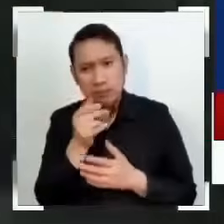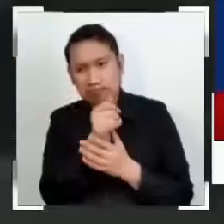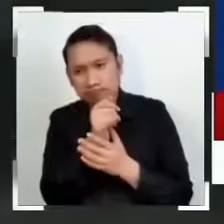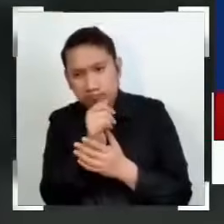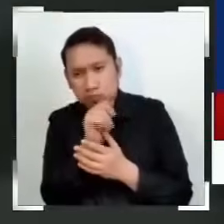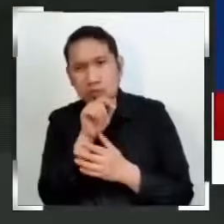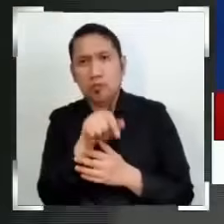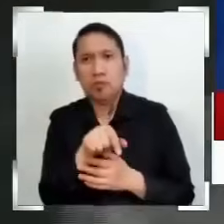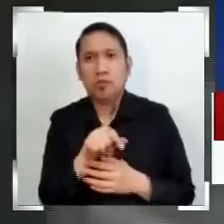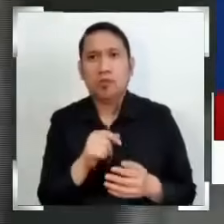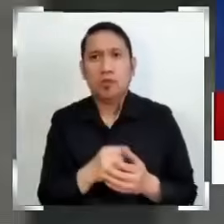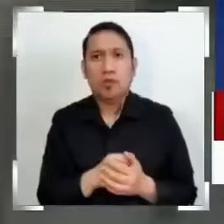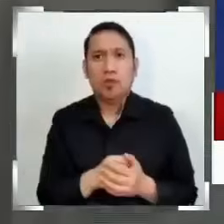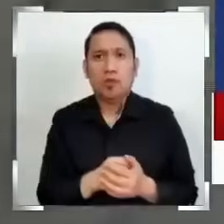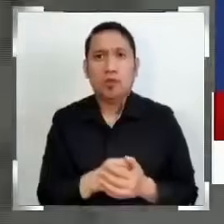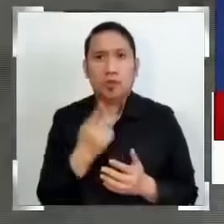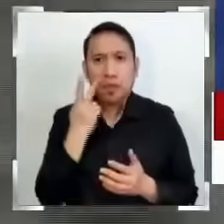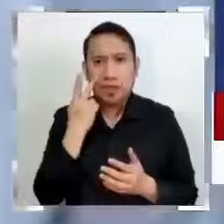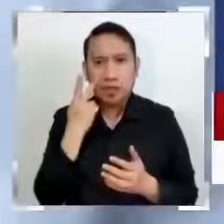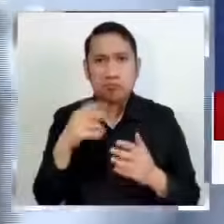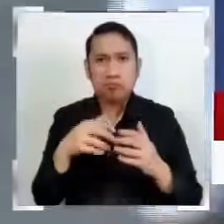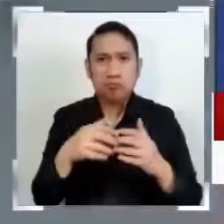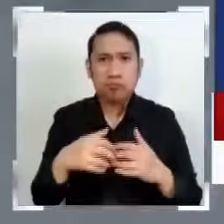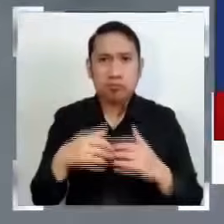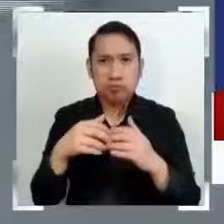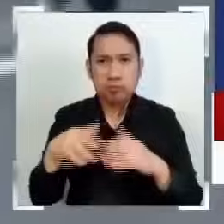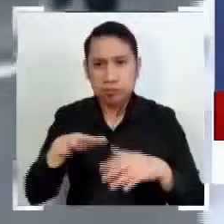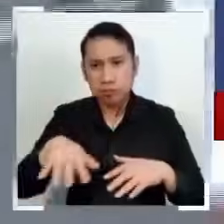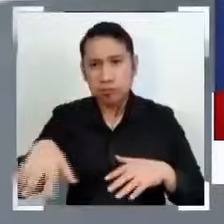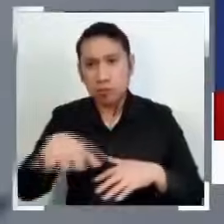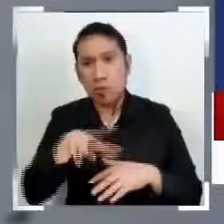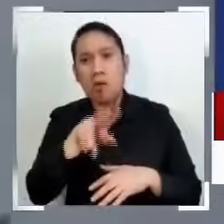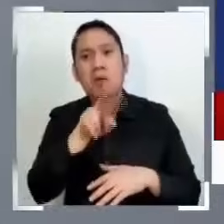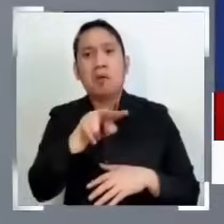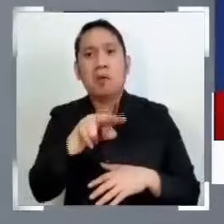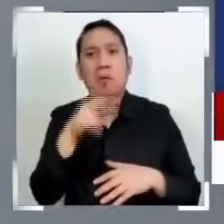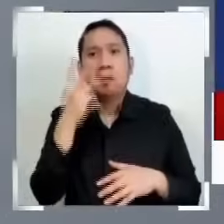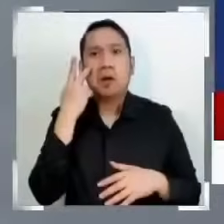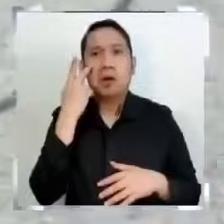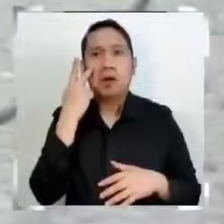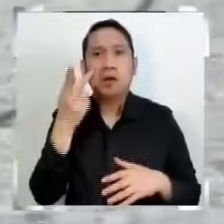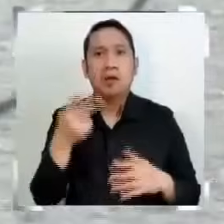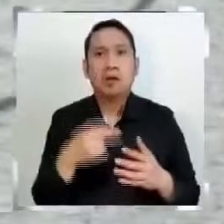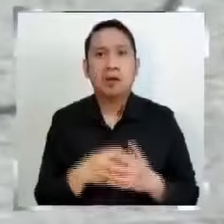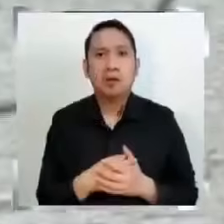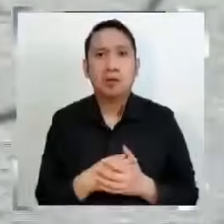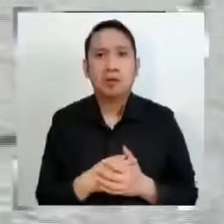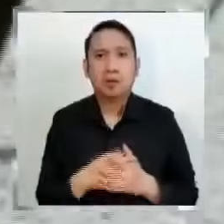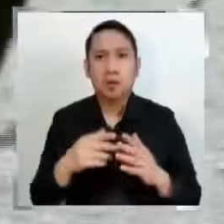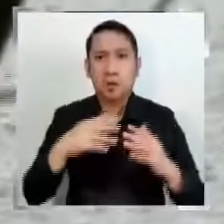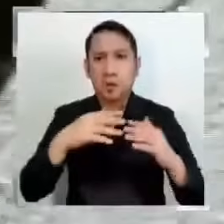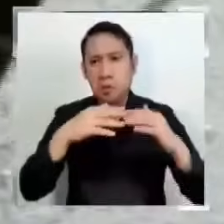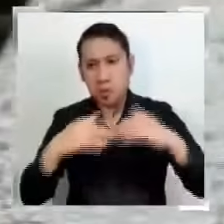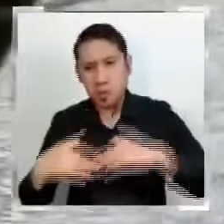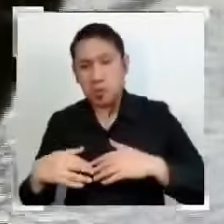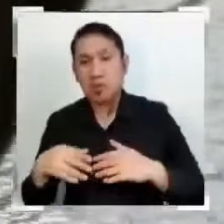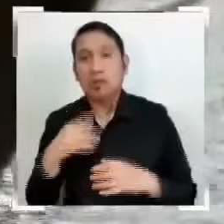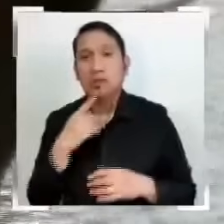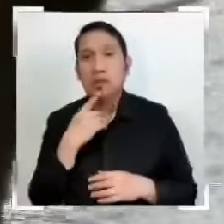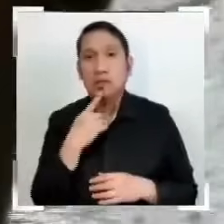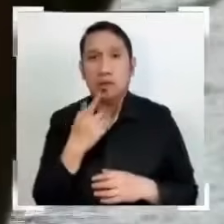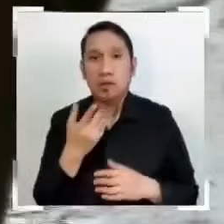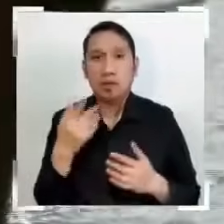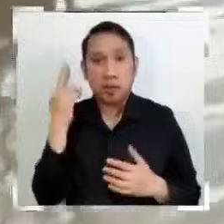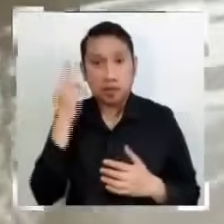nga prop nga usin na hitabo diri sa palibot. Pagtanaw na ko diyan yung napita sir kay naghinay gid sa ka-slide. Ayon sa pag-asa, habagat